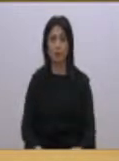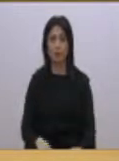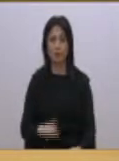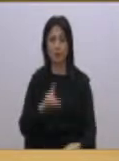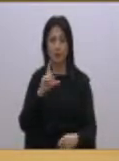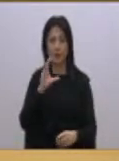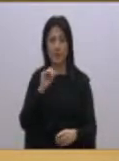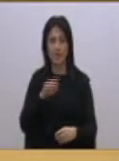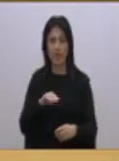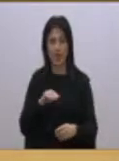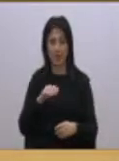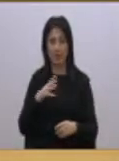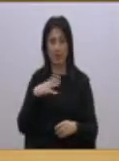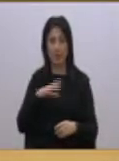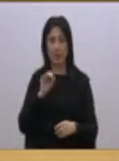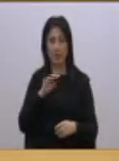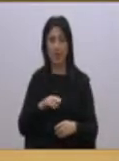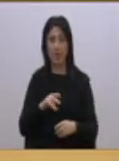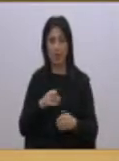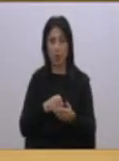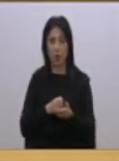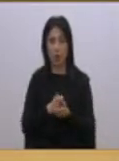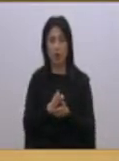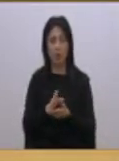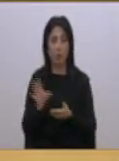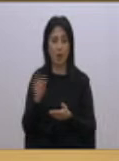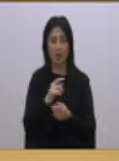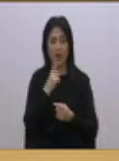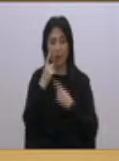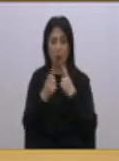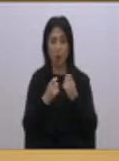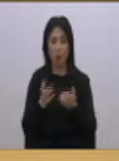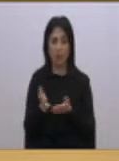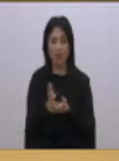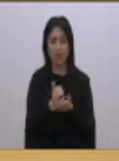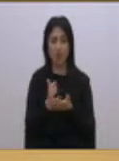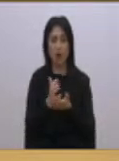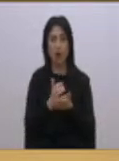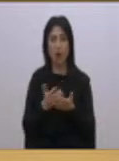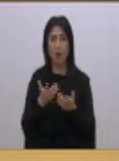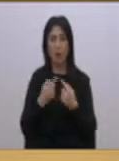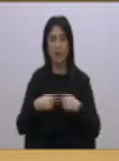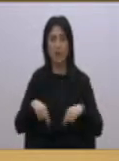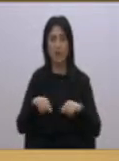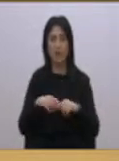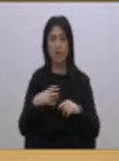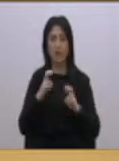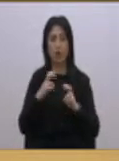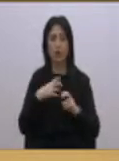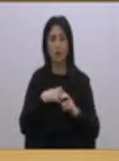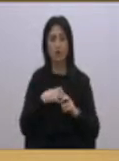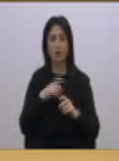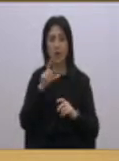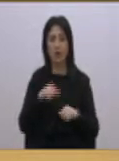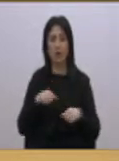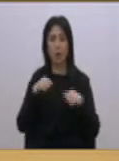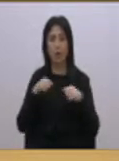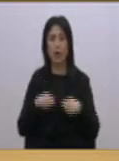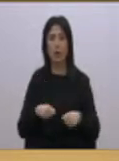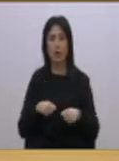საქსტატი დღეს ერთმნიშვნელოვნად ორიენტირებულია ყველა იმ მონაცემის შეგროვებაზე, რომელიც საზოგადოდ მნიშვნელოვანია ადამიანის